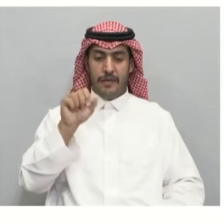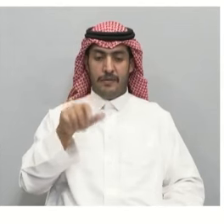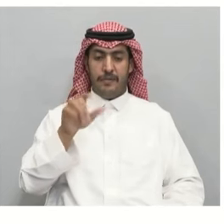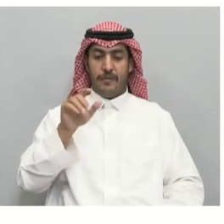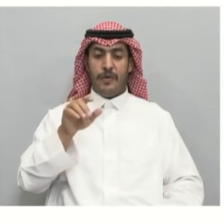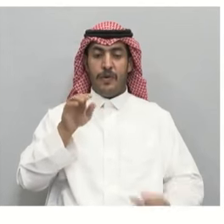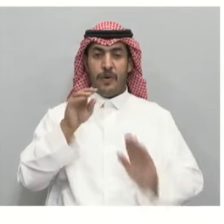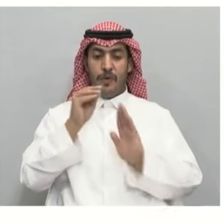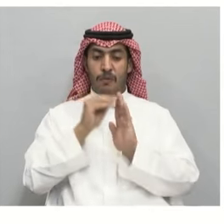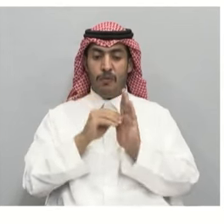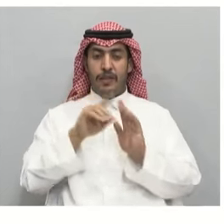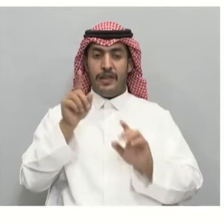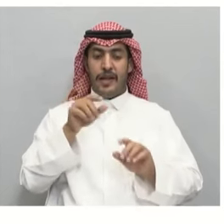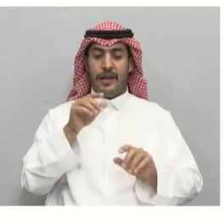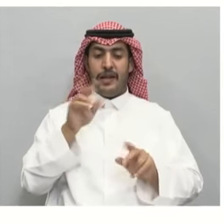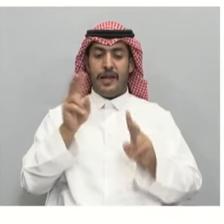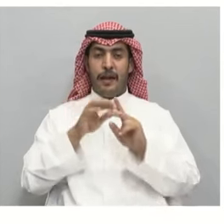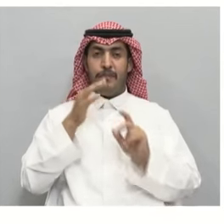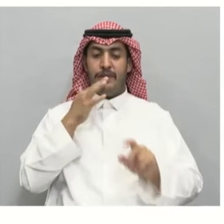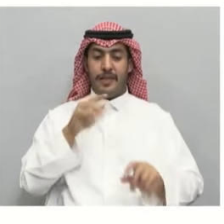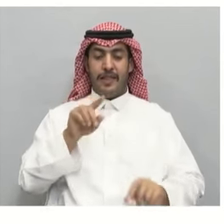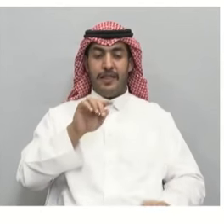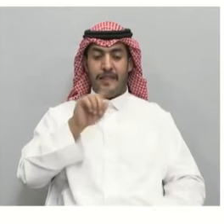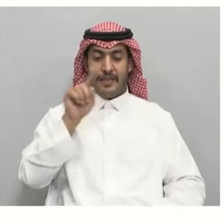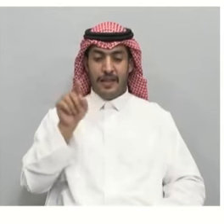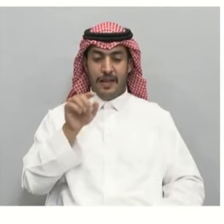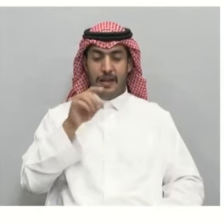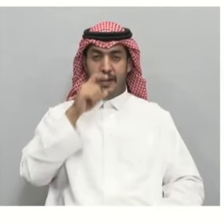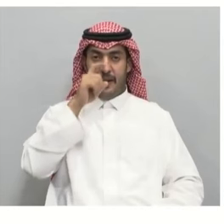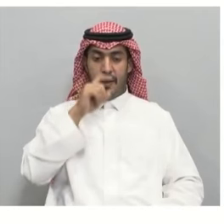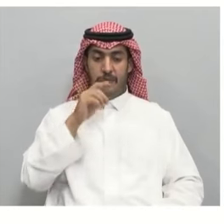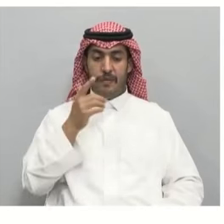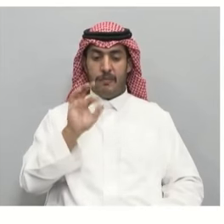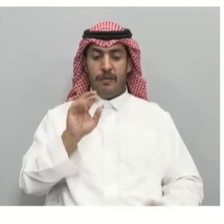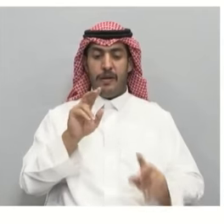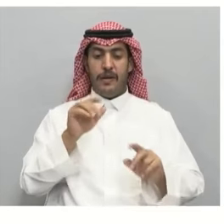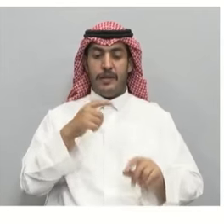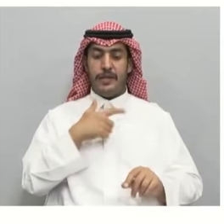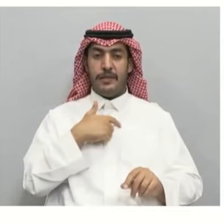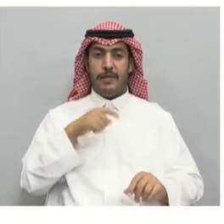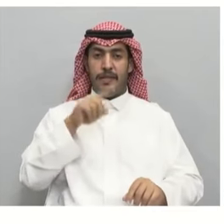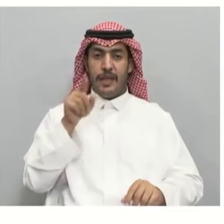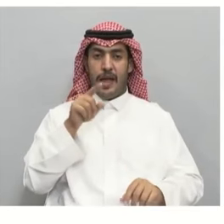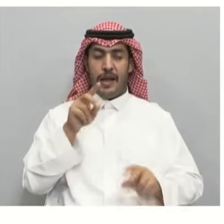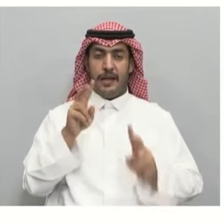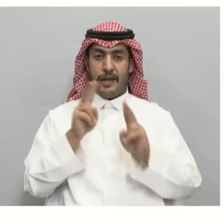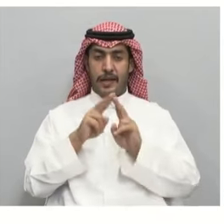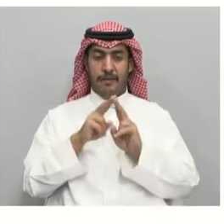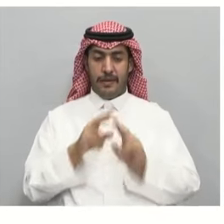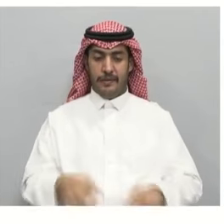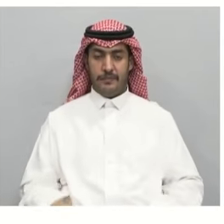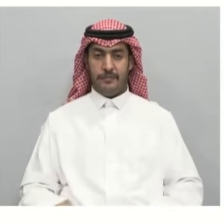الكهربائيه البسيطه لكي يتحرك التيار الكهربائي يجب ان نكون حلقه مغلقه تسمى الدائره